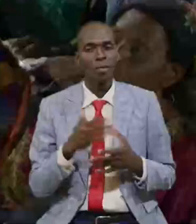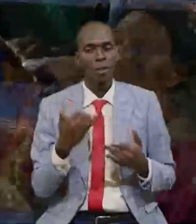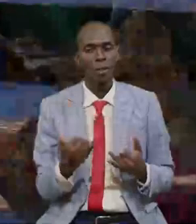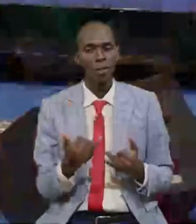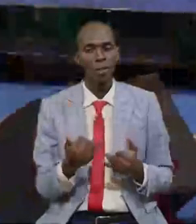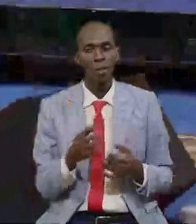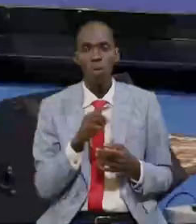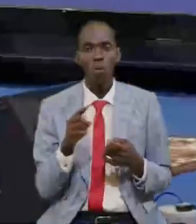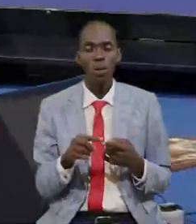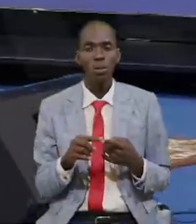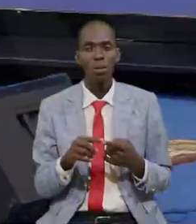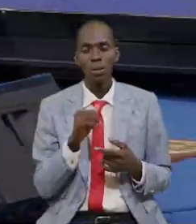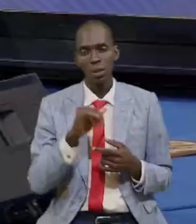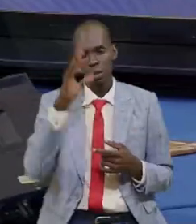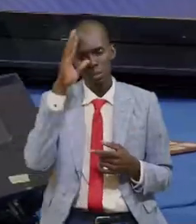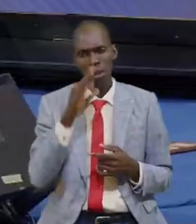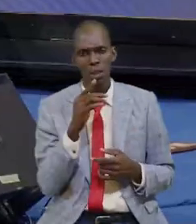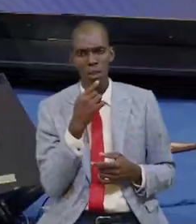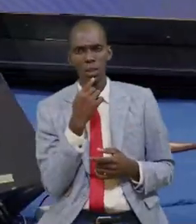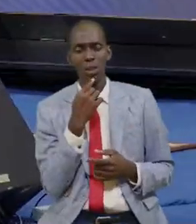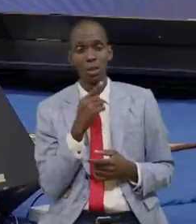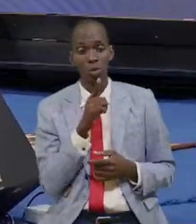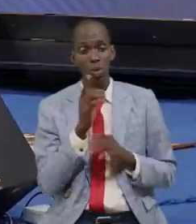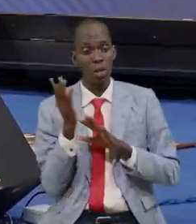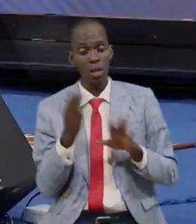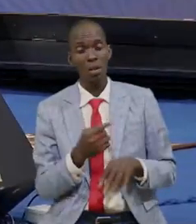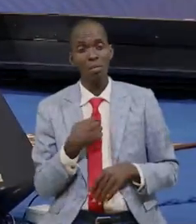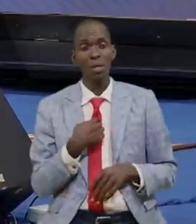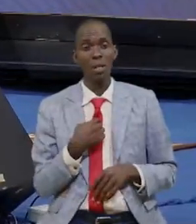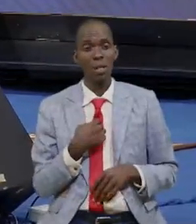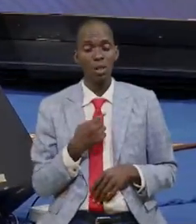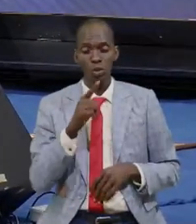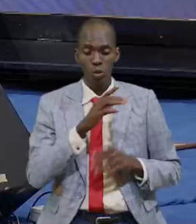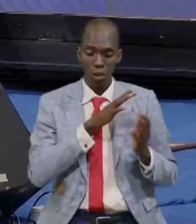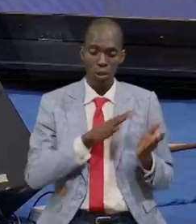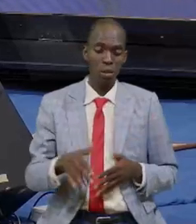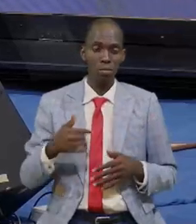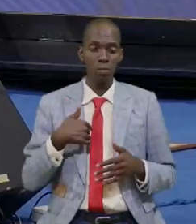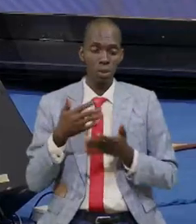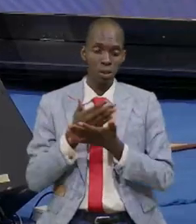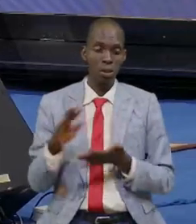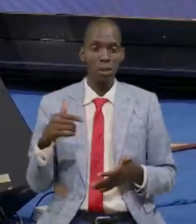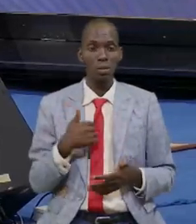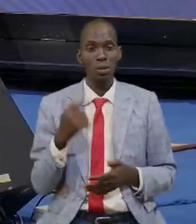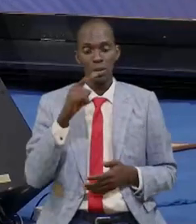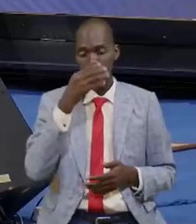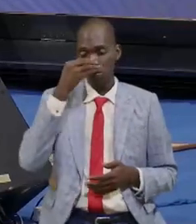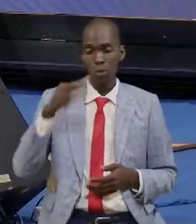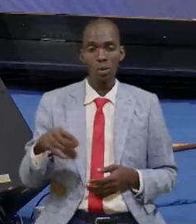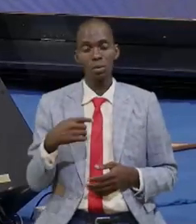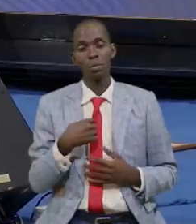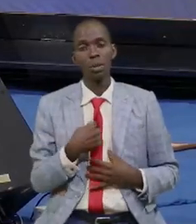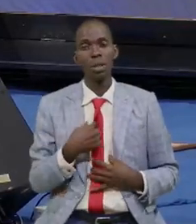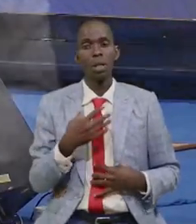Un homme peut menacer disant, tu m'as quitté? Tu m'as abandonné? Hein? Donc tu m'as